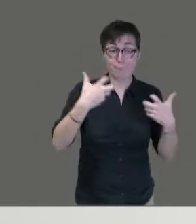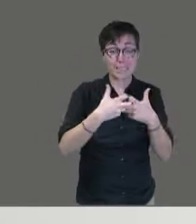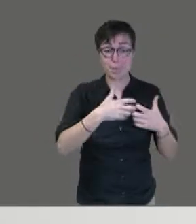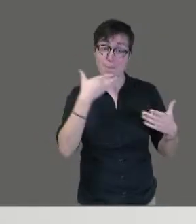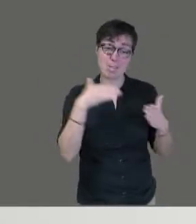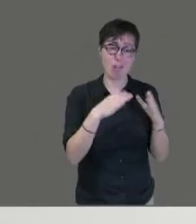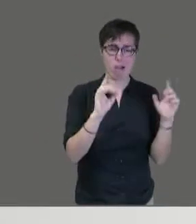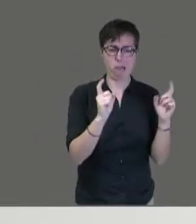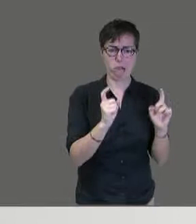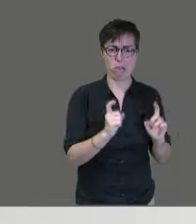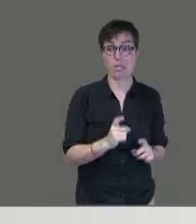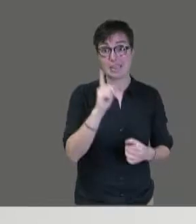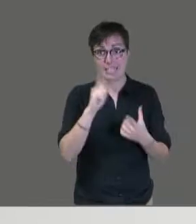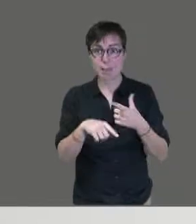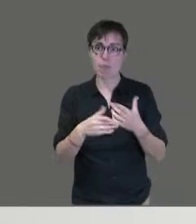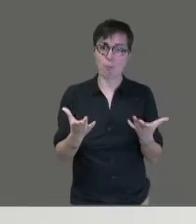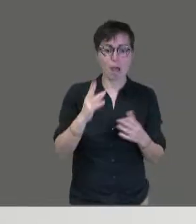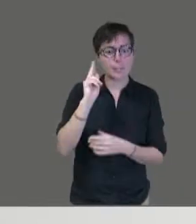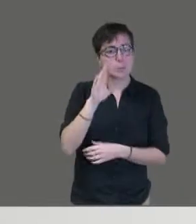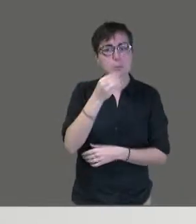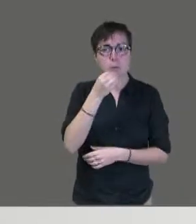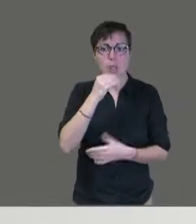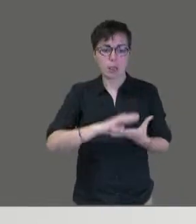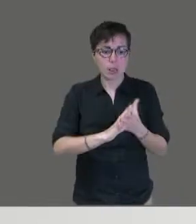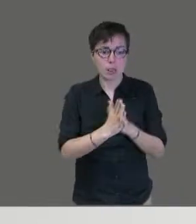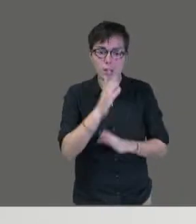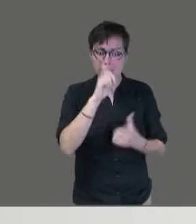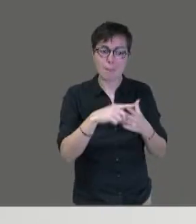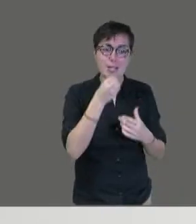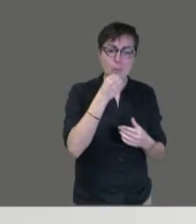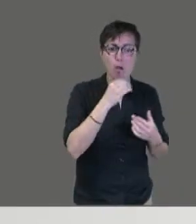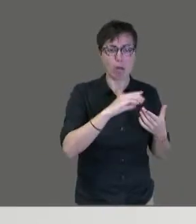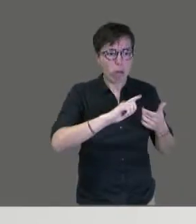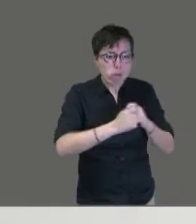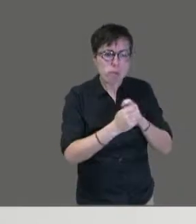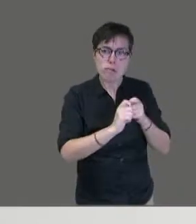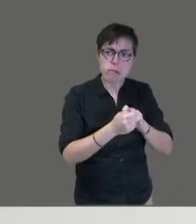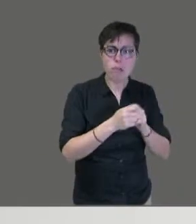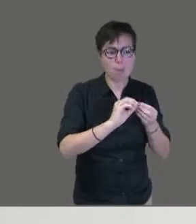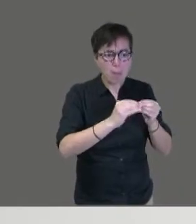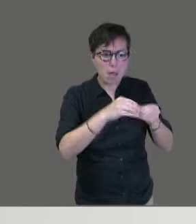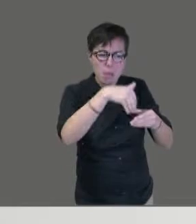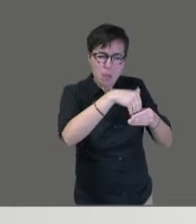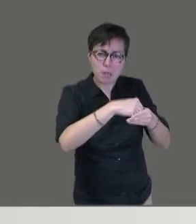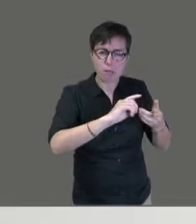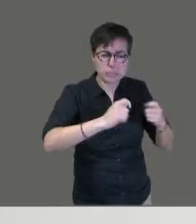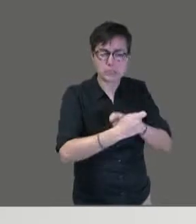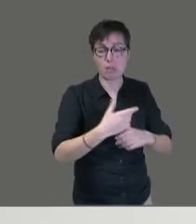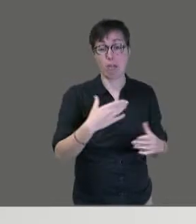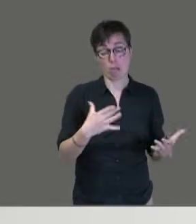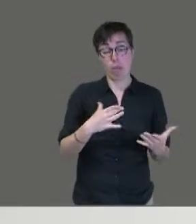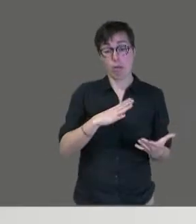la dégradation des habitudes alimentaires, voire l'introduction de produits dénaturés. J'ai entendu en commission de nombreux arguments